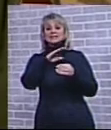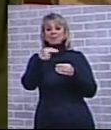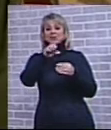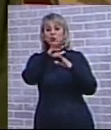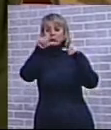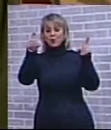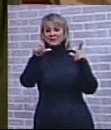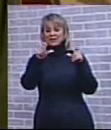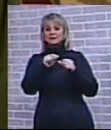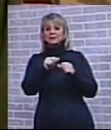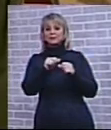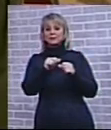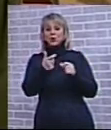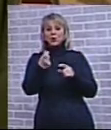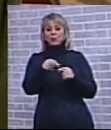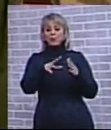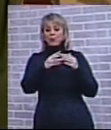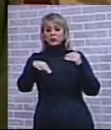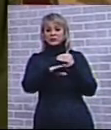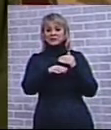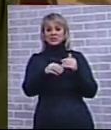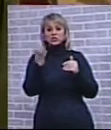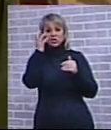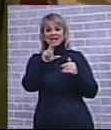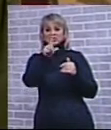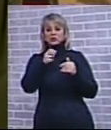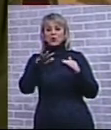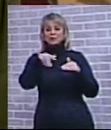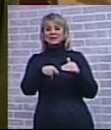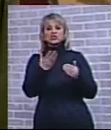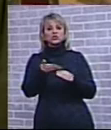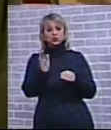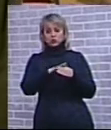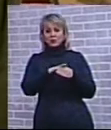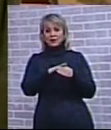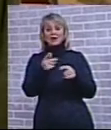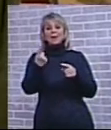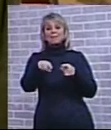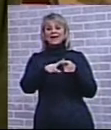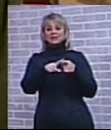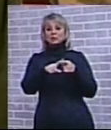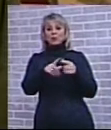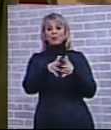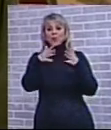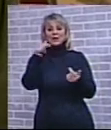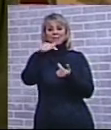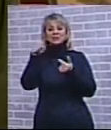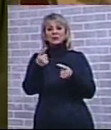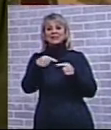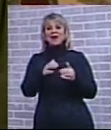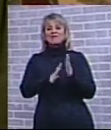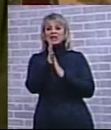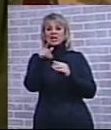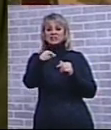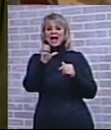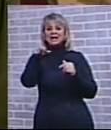питомник, почвы черноземные, тяжелые. Поэтому более подходит для